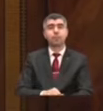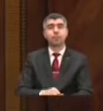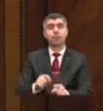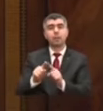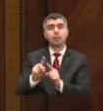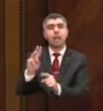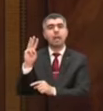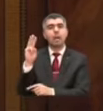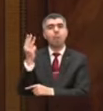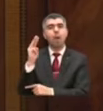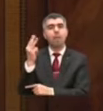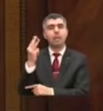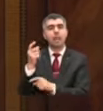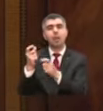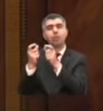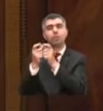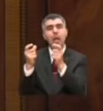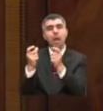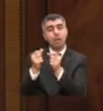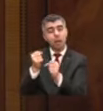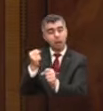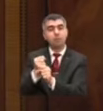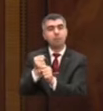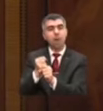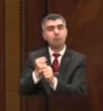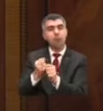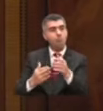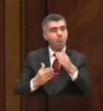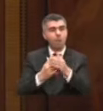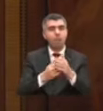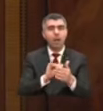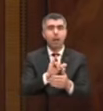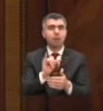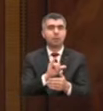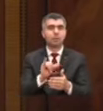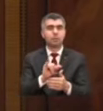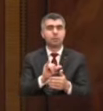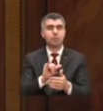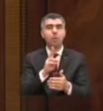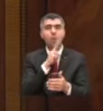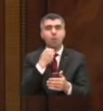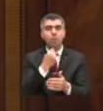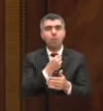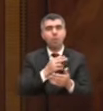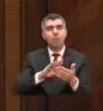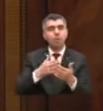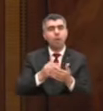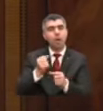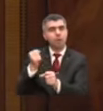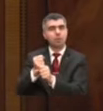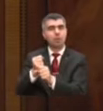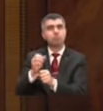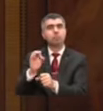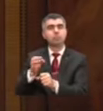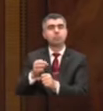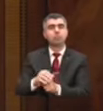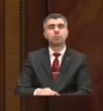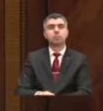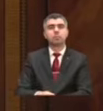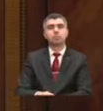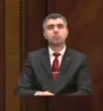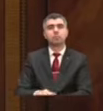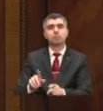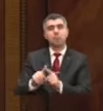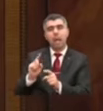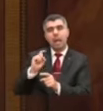نولي موقف لسامير، نخدموا لسامير الان سيد الوزير، الحكومه هي اكبر دائن، عندها جميع الامكانيات باش تخدمها خدموها. هذا الحل دابا الان ديال